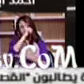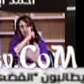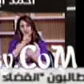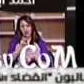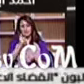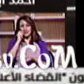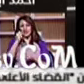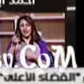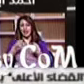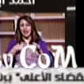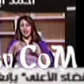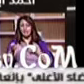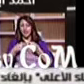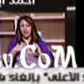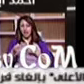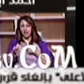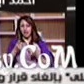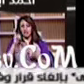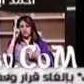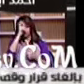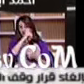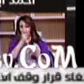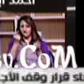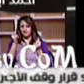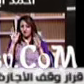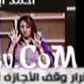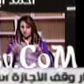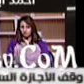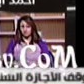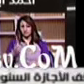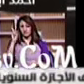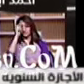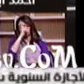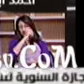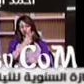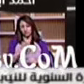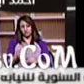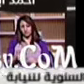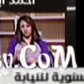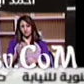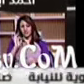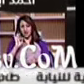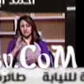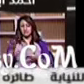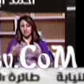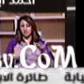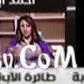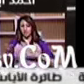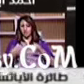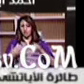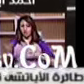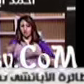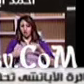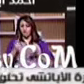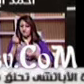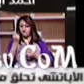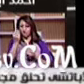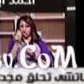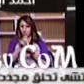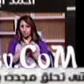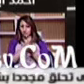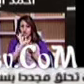والظروف الاقتصاديه الصعبه والمشاكل عدم وجود اداره حقيقيه في للاقتصاد